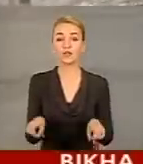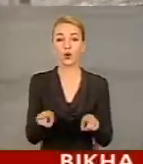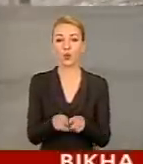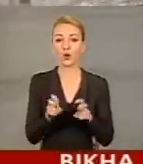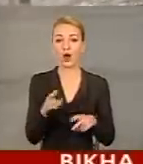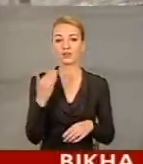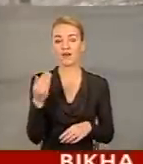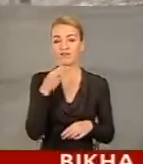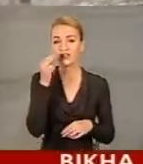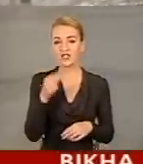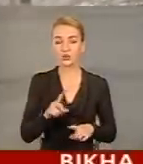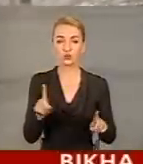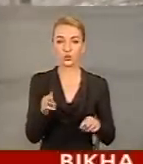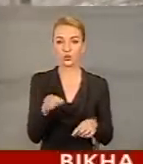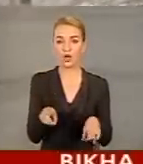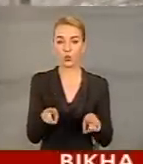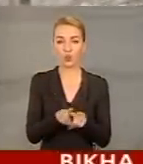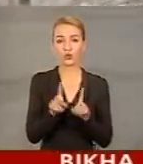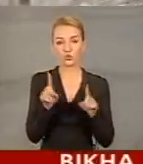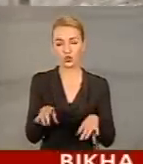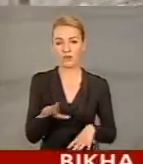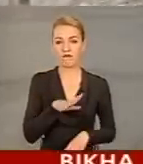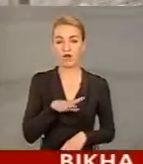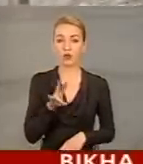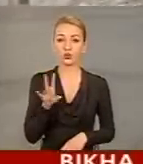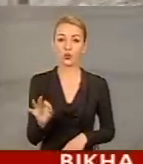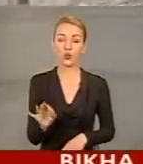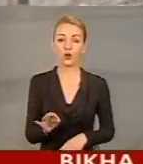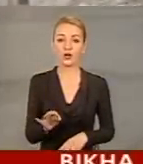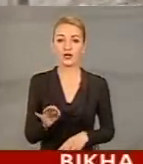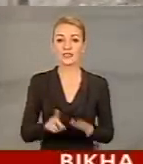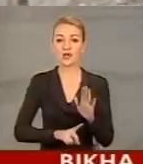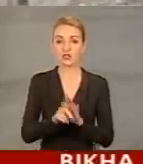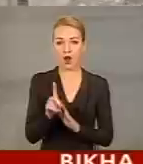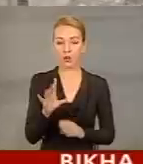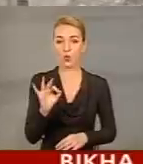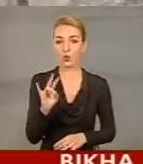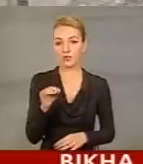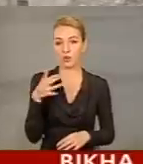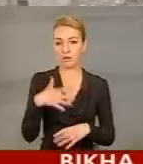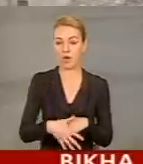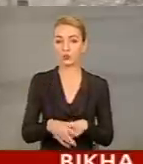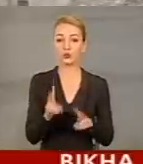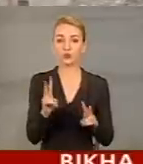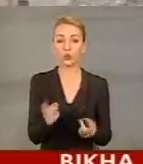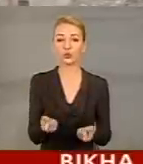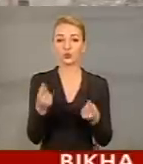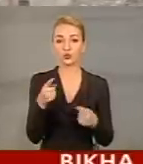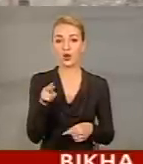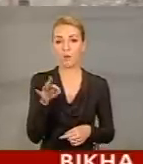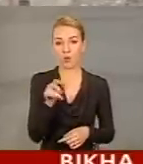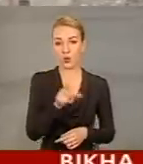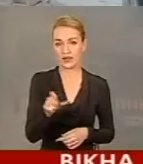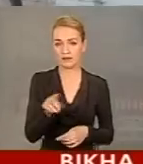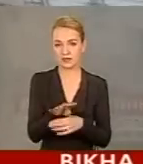там винить, что-то такое, такое тоже бывает, но изначально они же понимают, кто откуда по ним